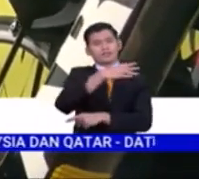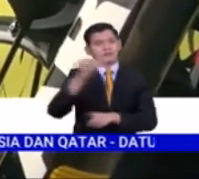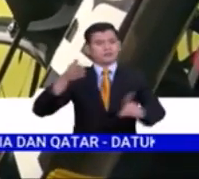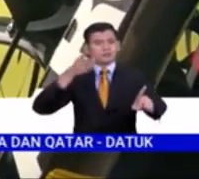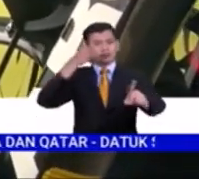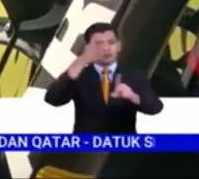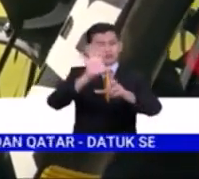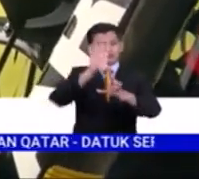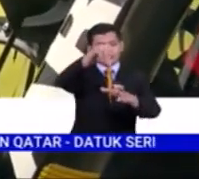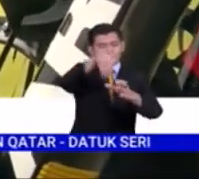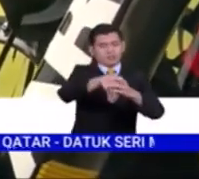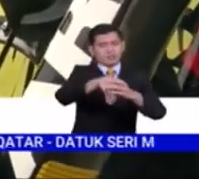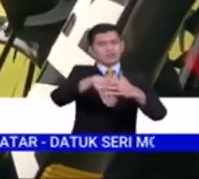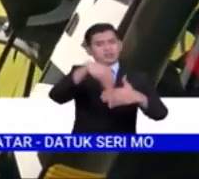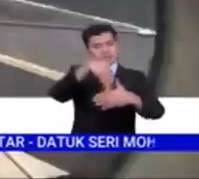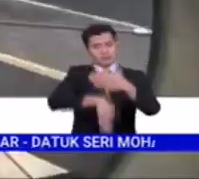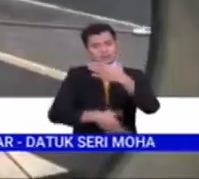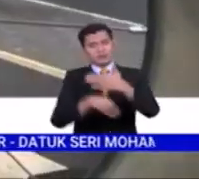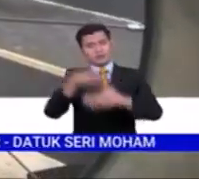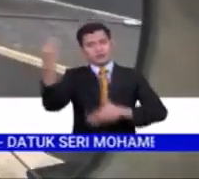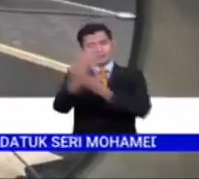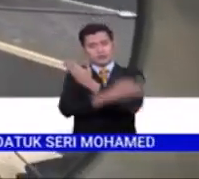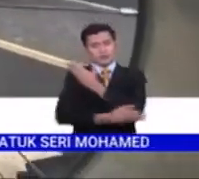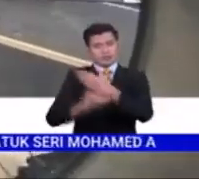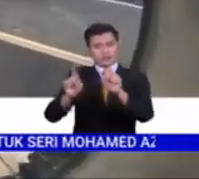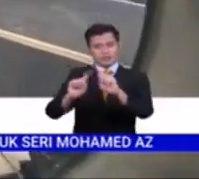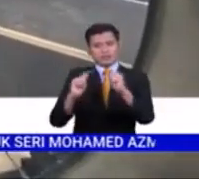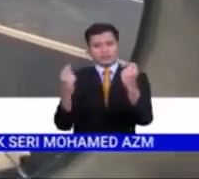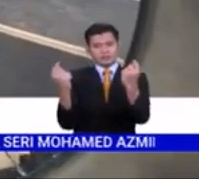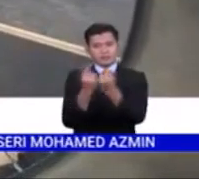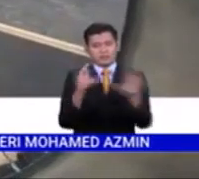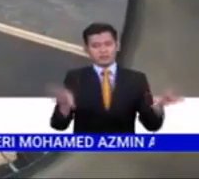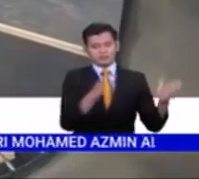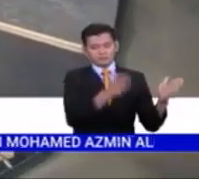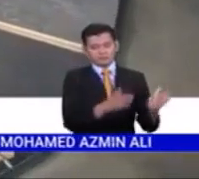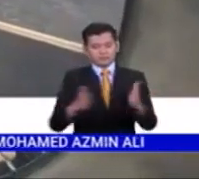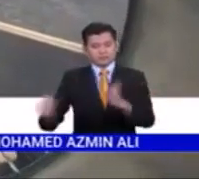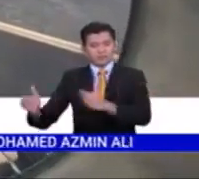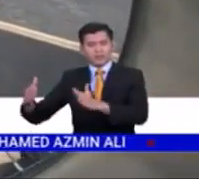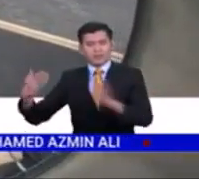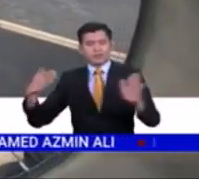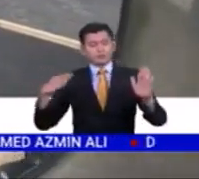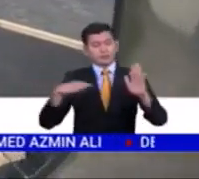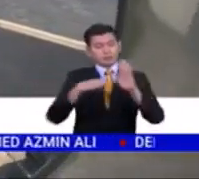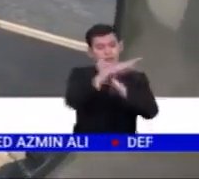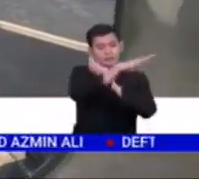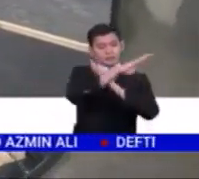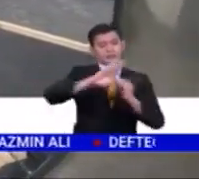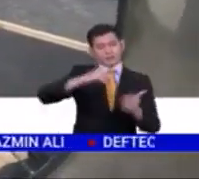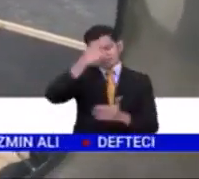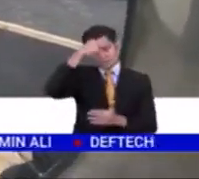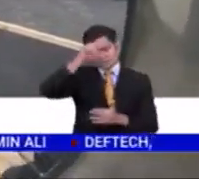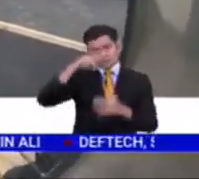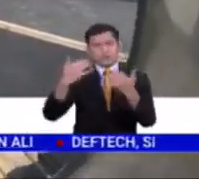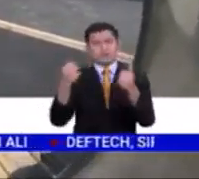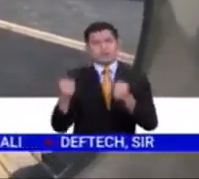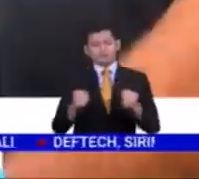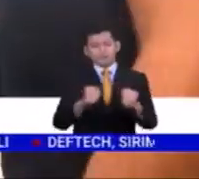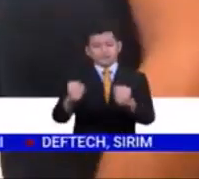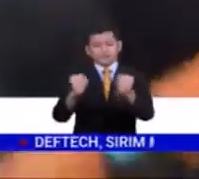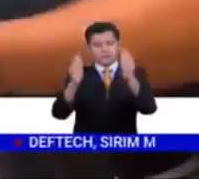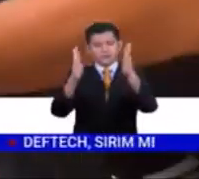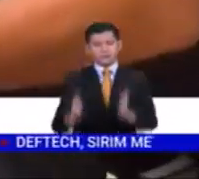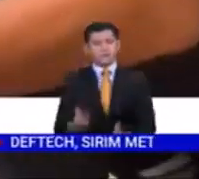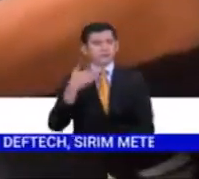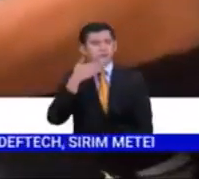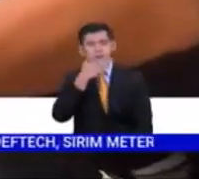penyertaan di dalam dan luar negara, pasukan ini juga sedang merangka modul program pembangunan sepenuh masa bagi atlet-atlet muda yang tidak mendapat tempat dalam